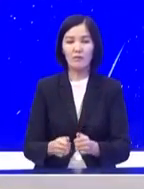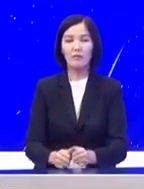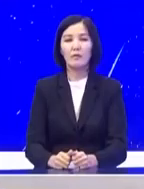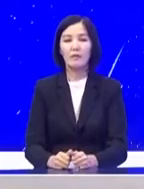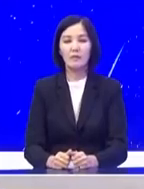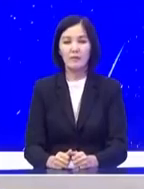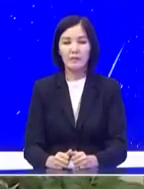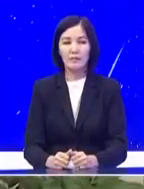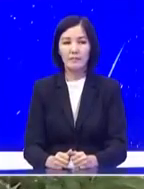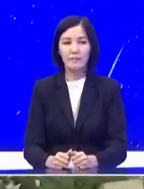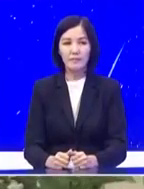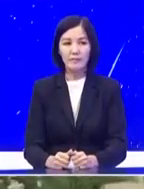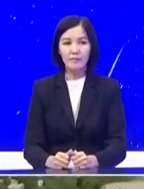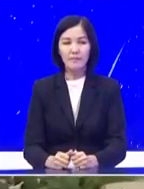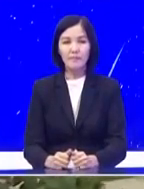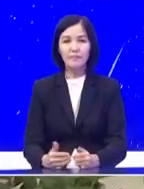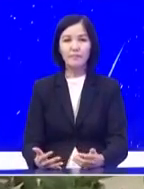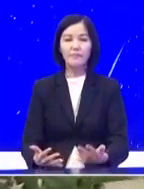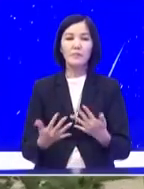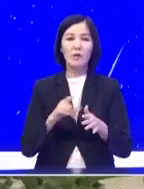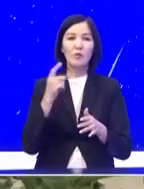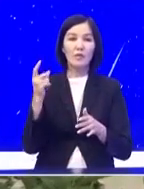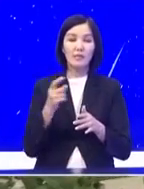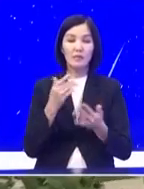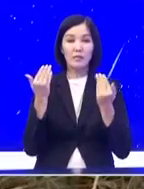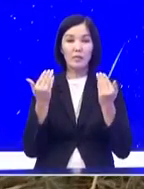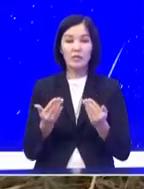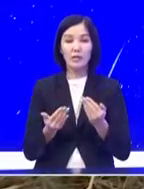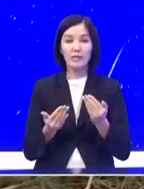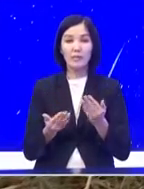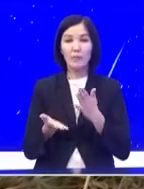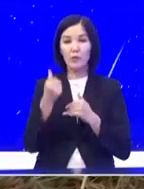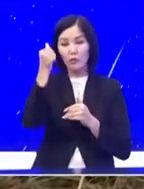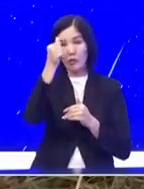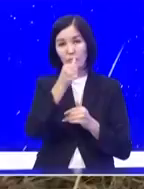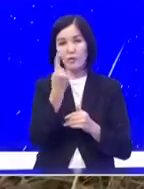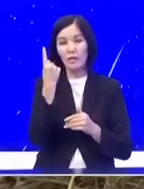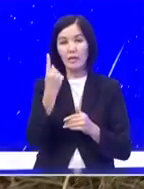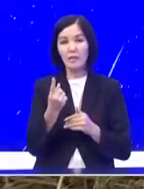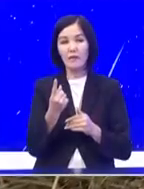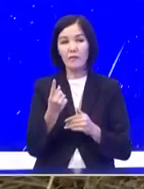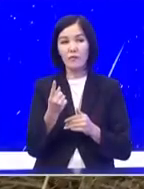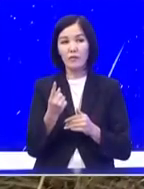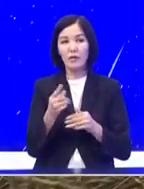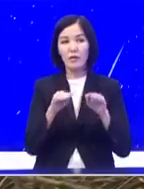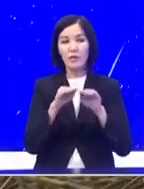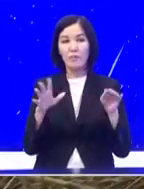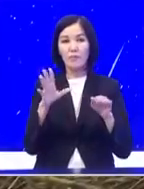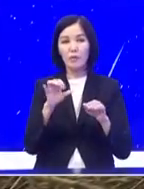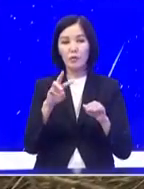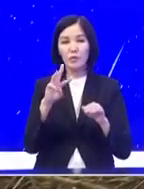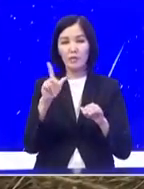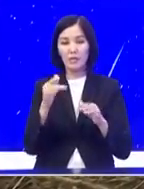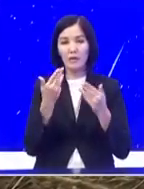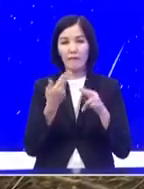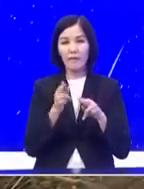прогнозы. Сельчане Алматинской области уверяют, еще в прошлом году стоимость одного тюка люцерны была на уровне 500 тенге.